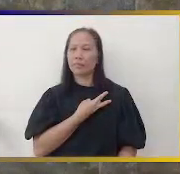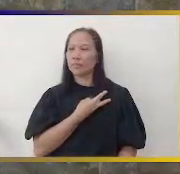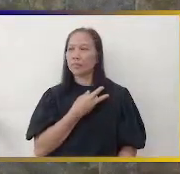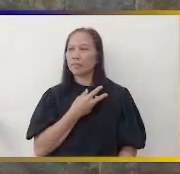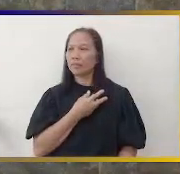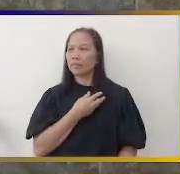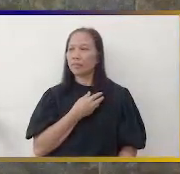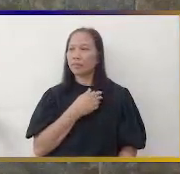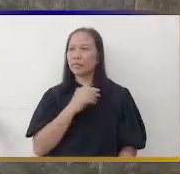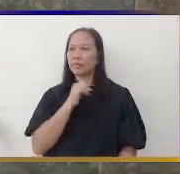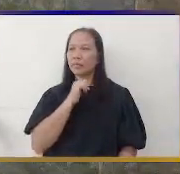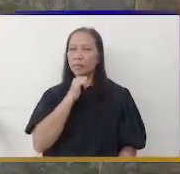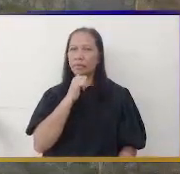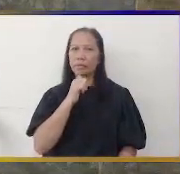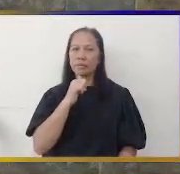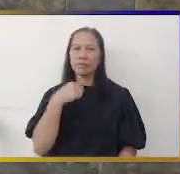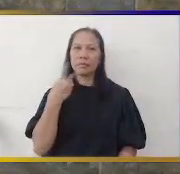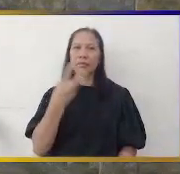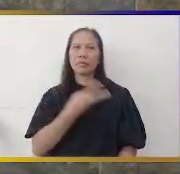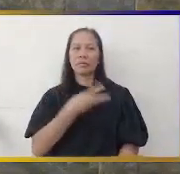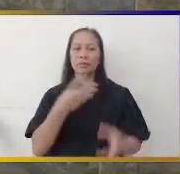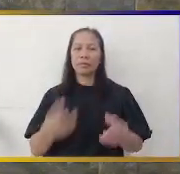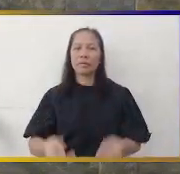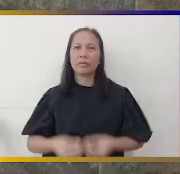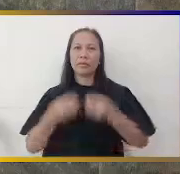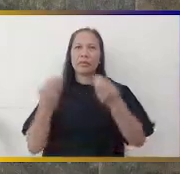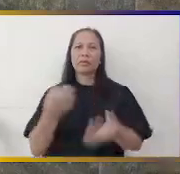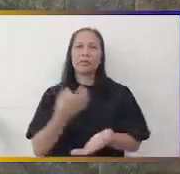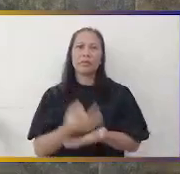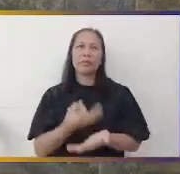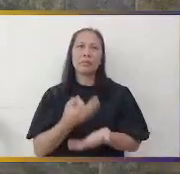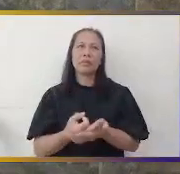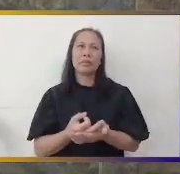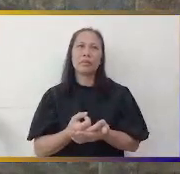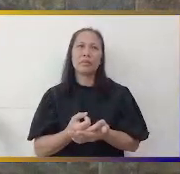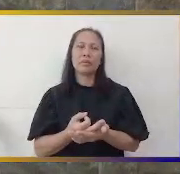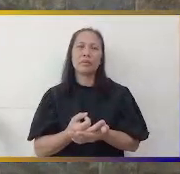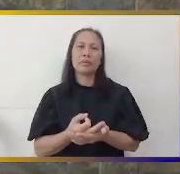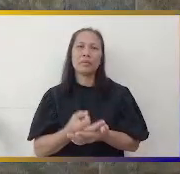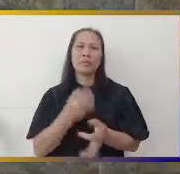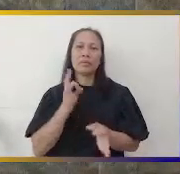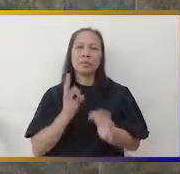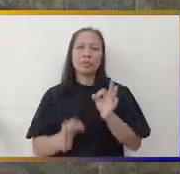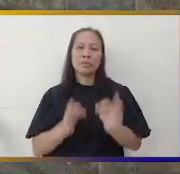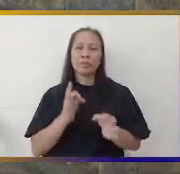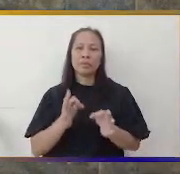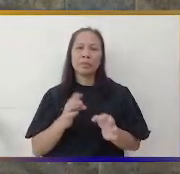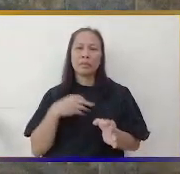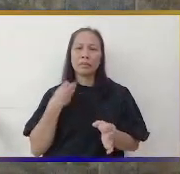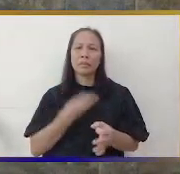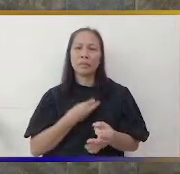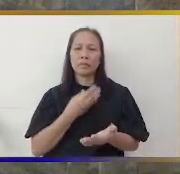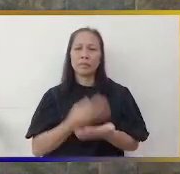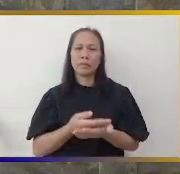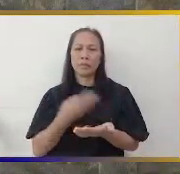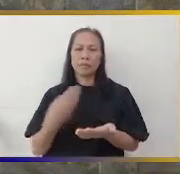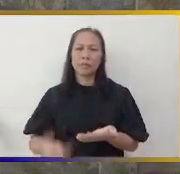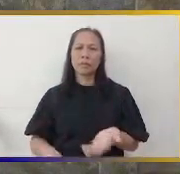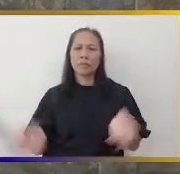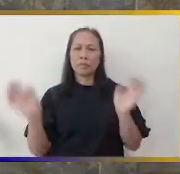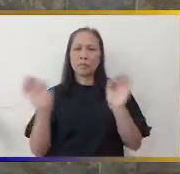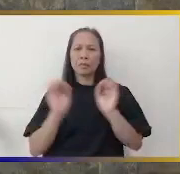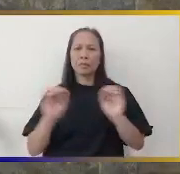tayo basta-basta nagpapakawala ng pera pag alam mo yung bibilhin mo ay walang quality tama